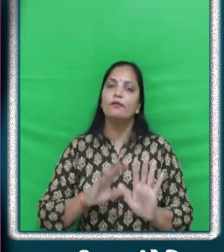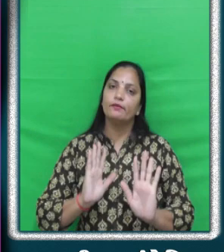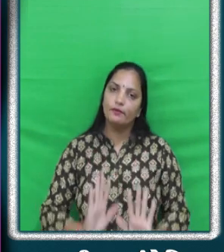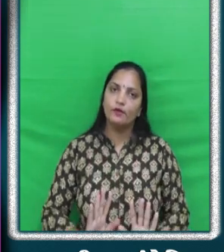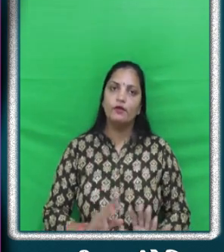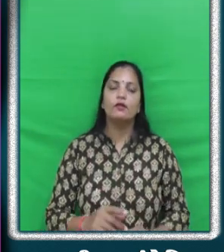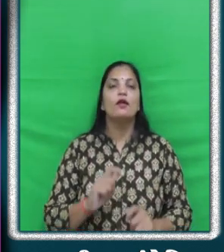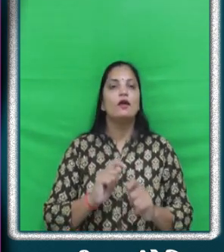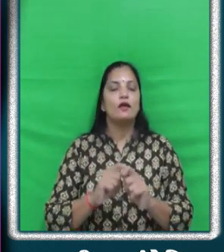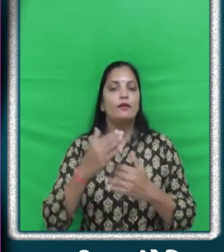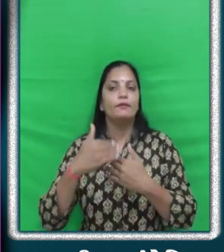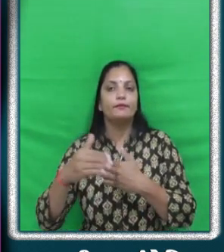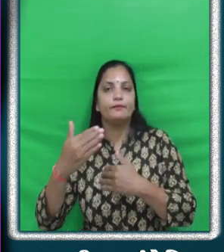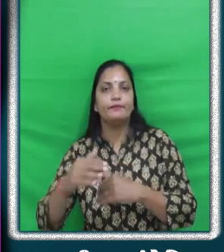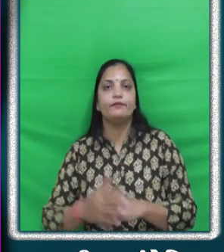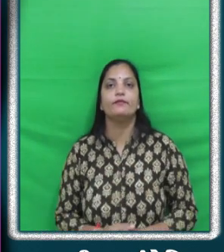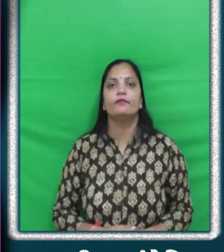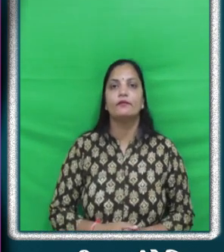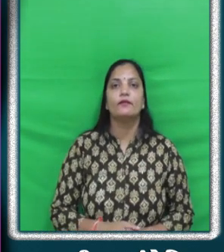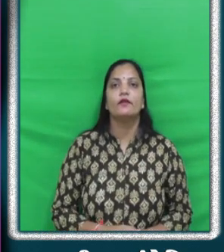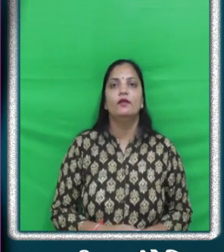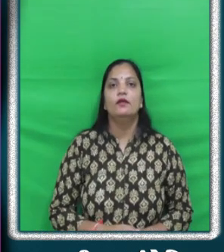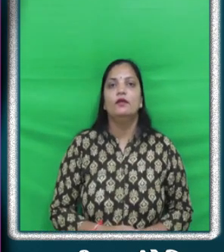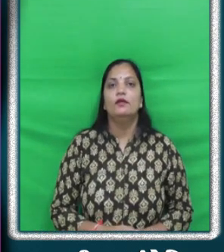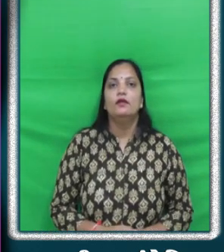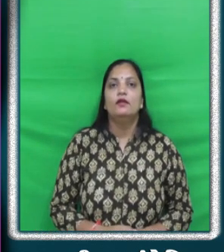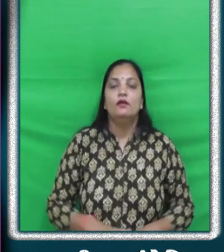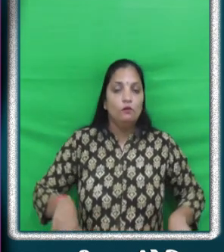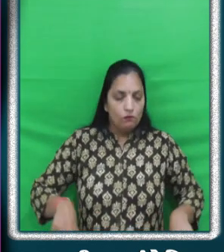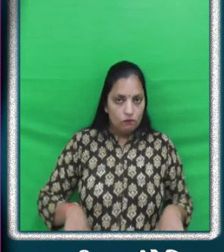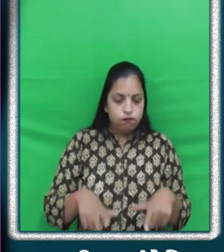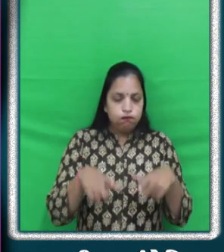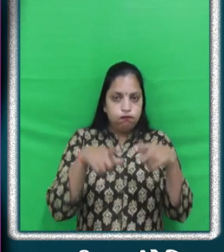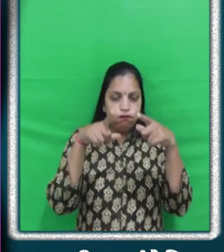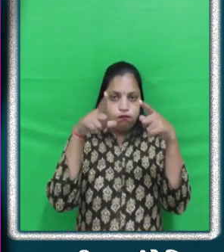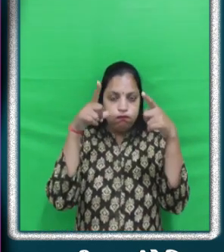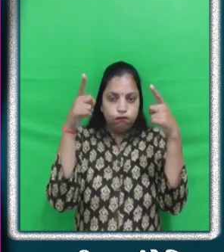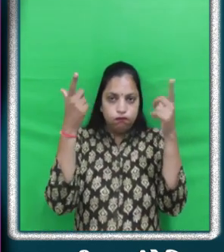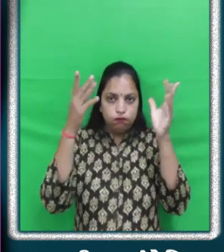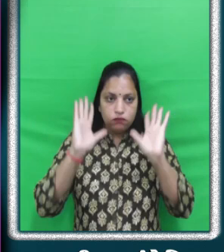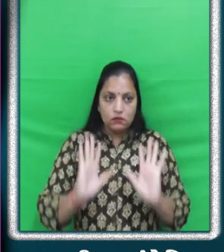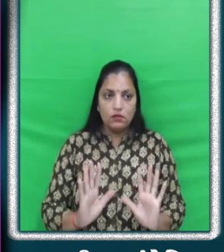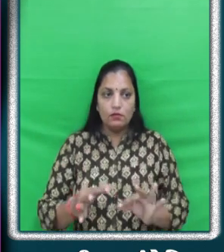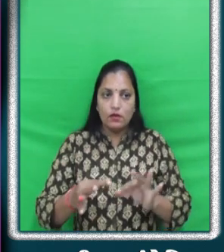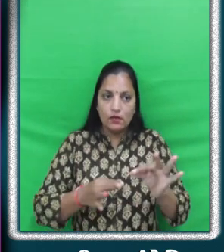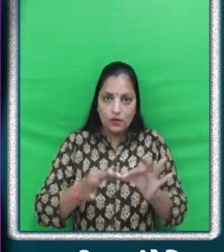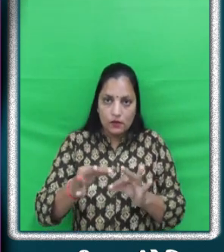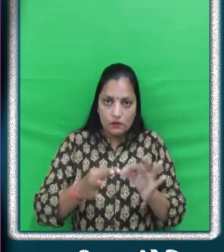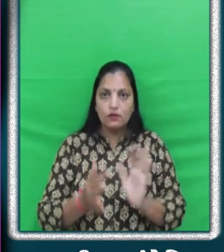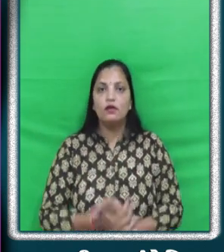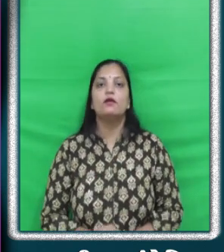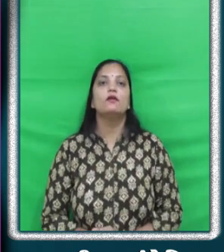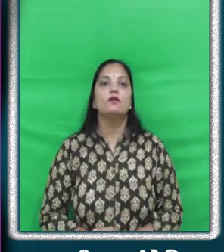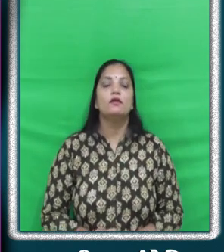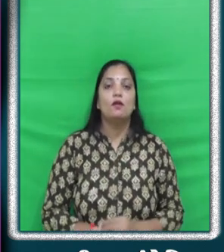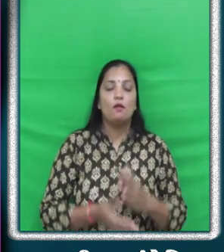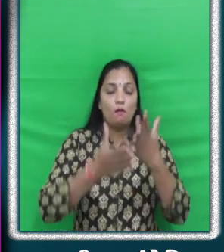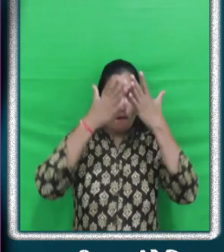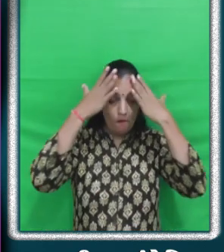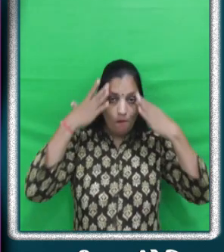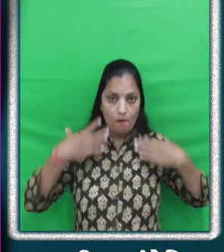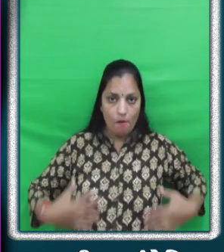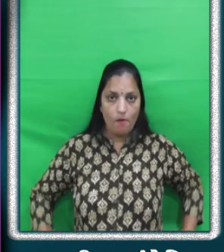લેજો. તમારું આજનું ગૃહ કાર્ય છે કે વનસ્પતિમાં વહન સવિસ્તાર જણાવો અને મનુષ્યના ઉત્સર્જન તંત્રની